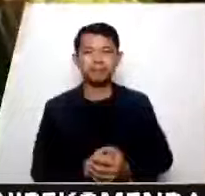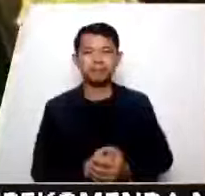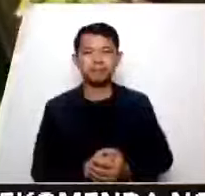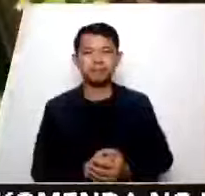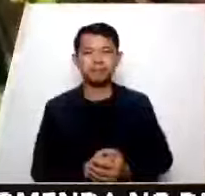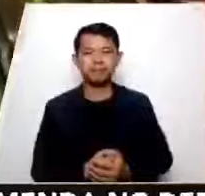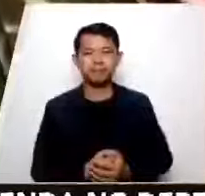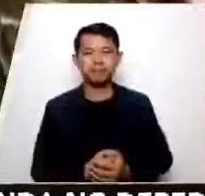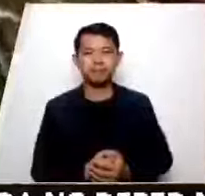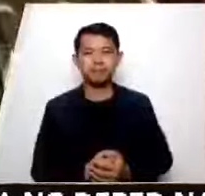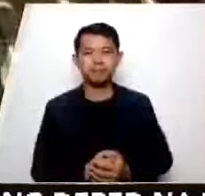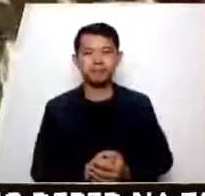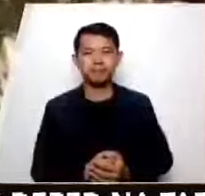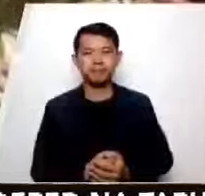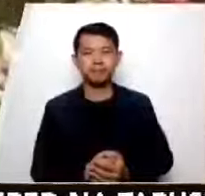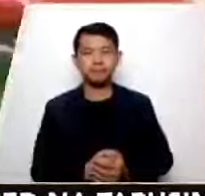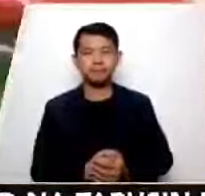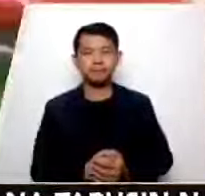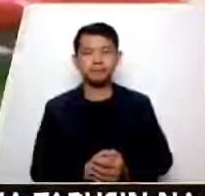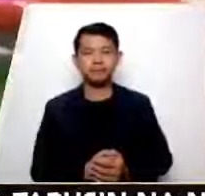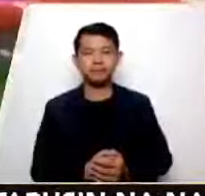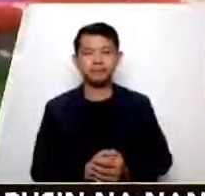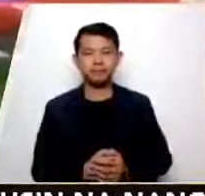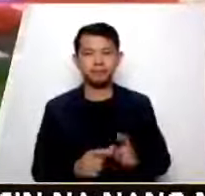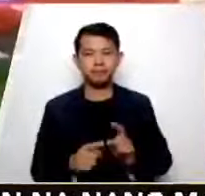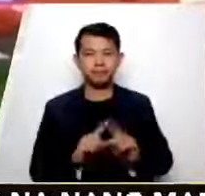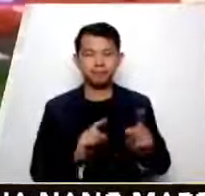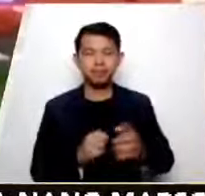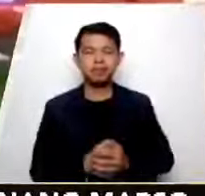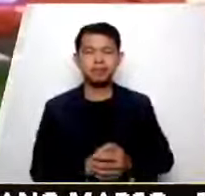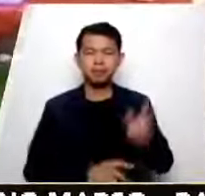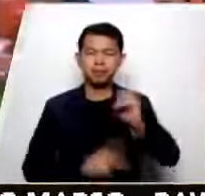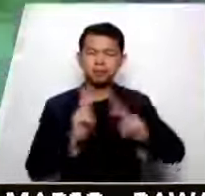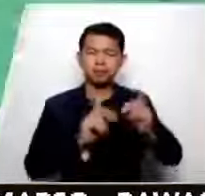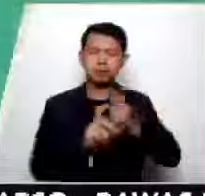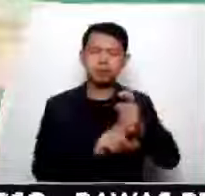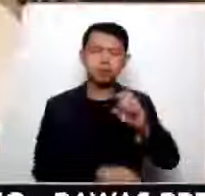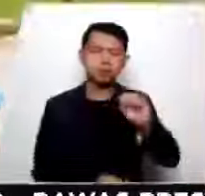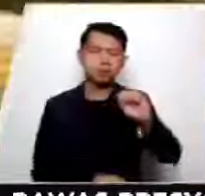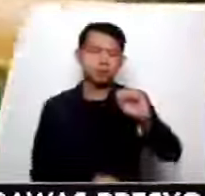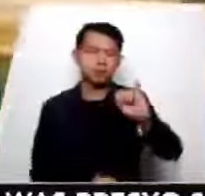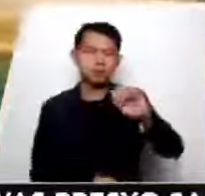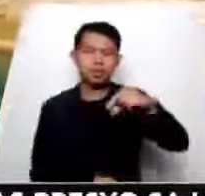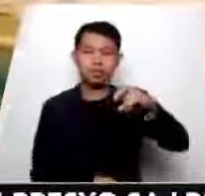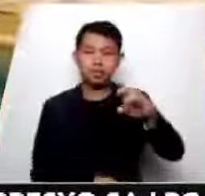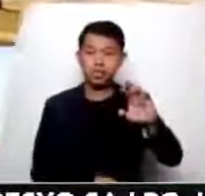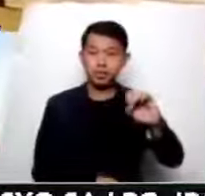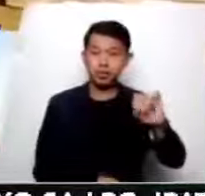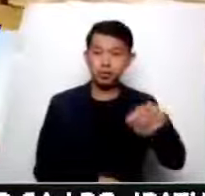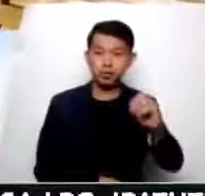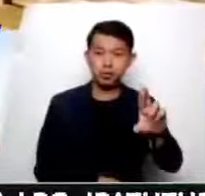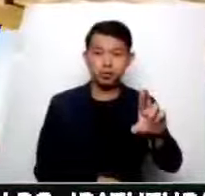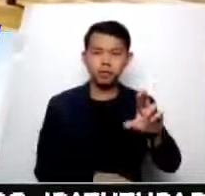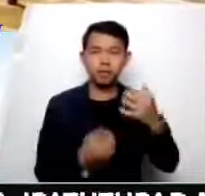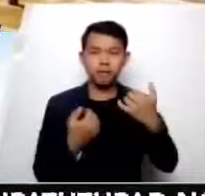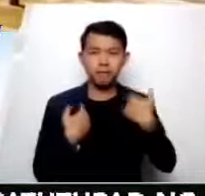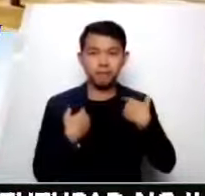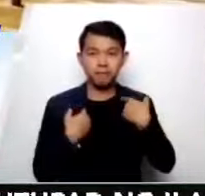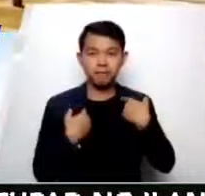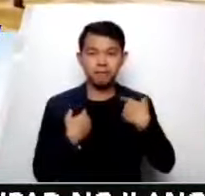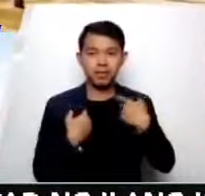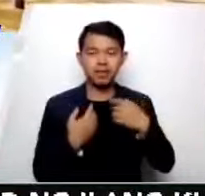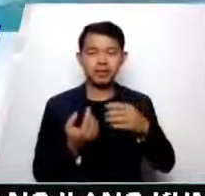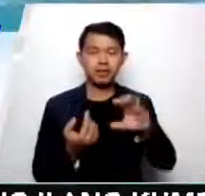Pero tanong ng mga taga San Juan si Kihor, bakit magpapakalayo pa? Sa gitna kasi ng kanilang bayan, may cold spring